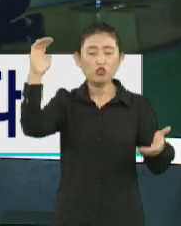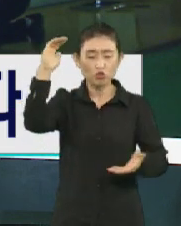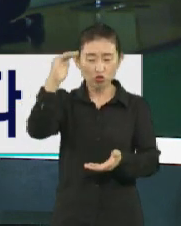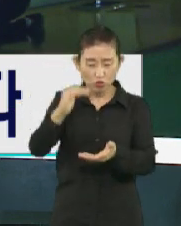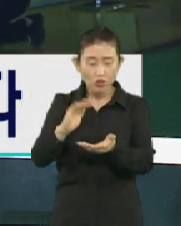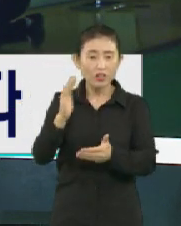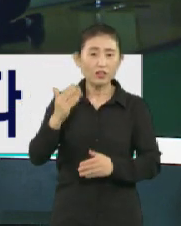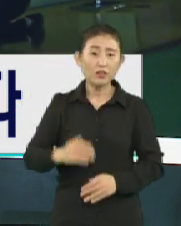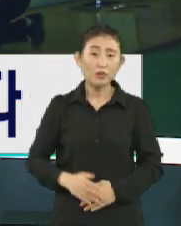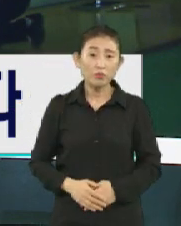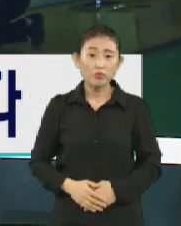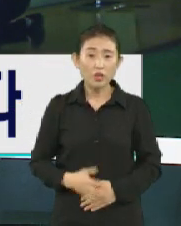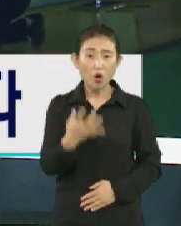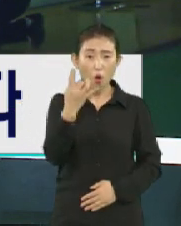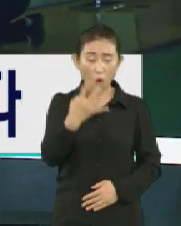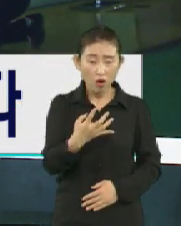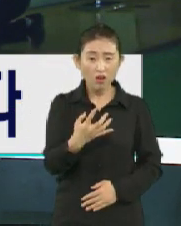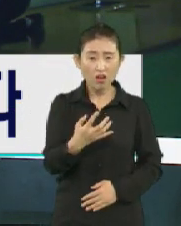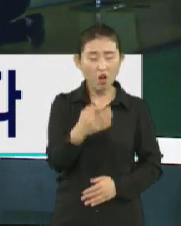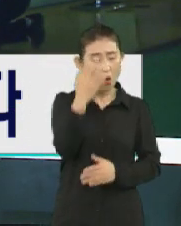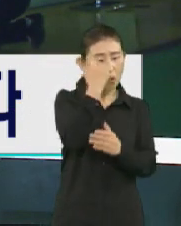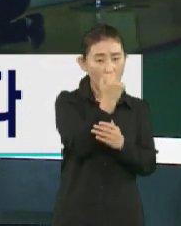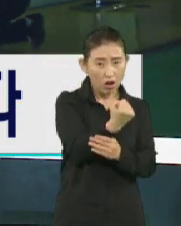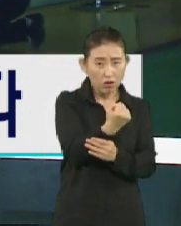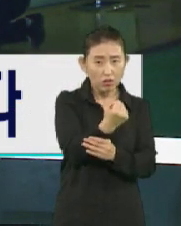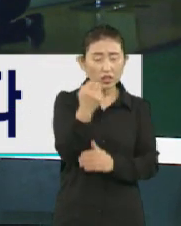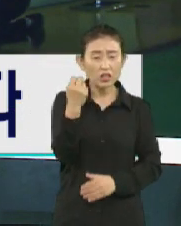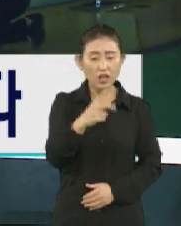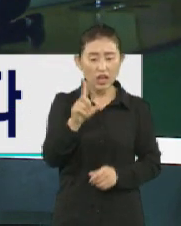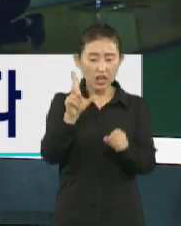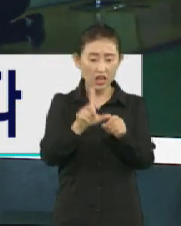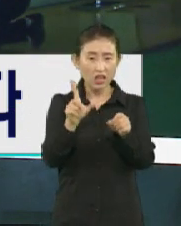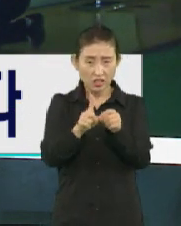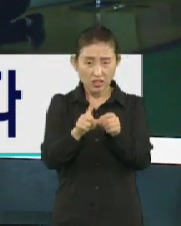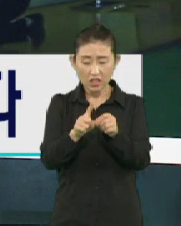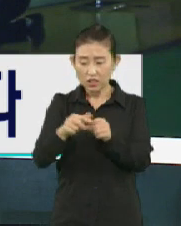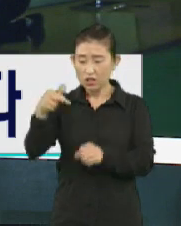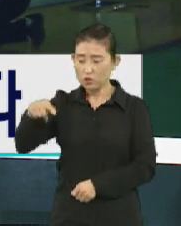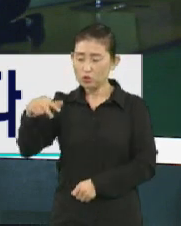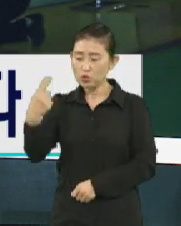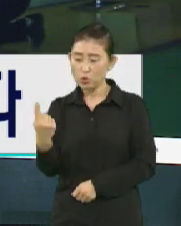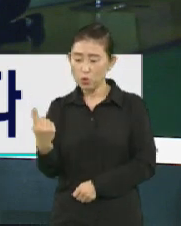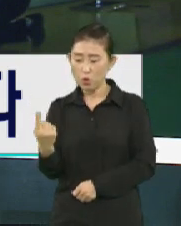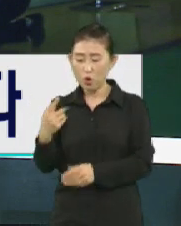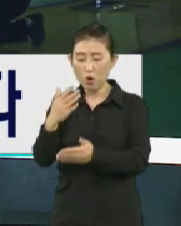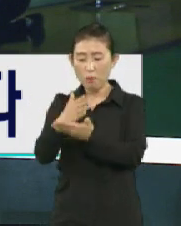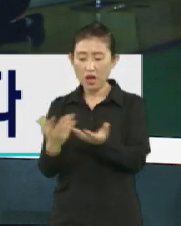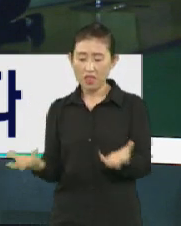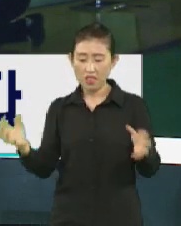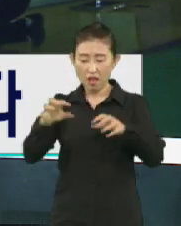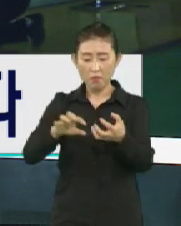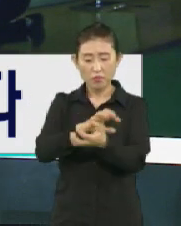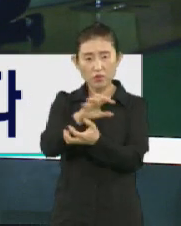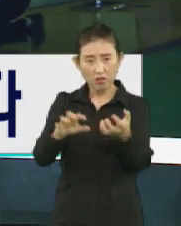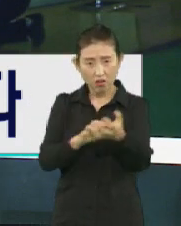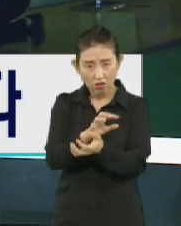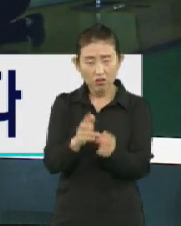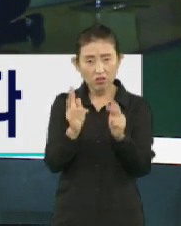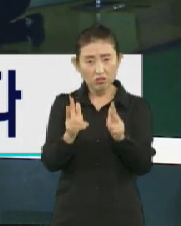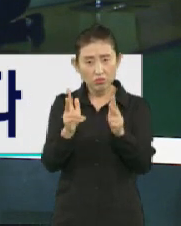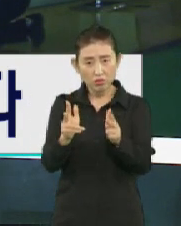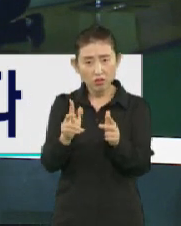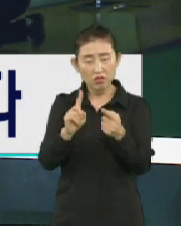해법인데요. 기존 연료에 수소를 50% 혼합해 안전성을 확인하는 실증 연구가 시작돼 결과가 주목되고